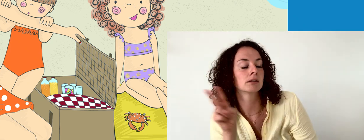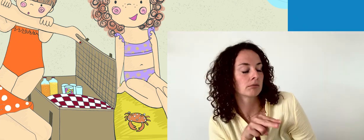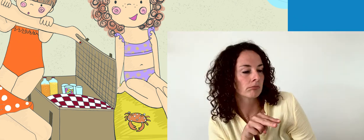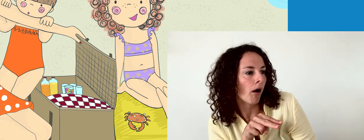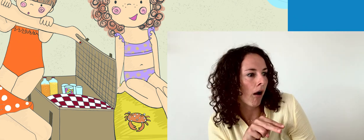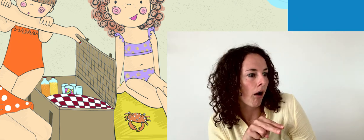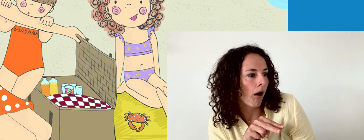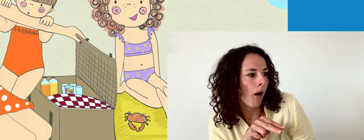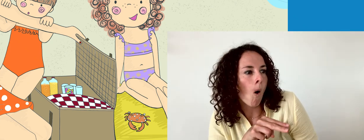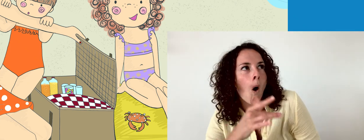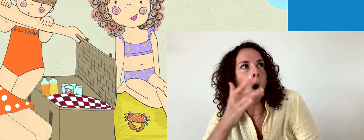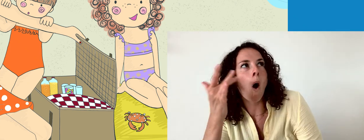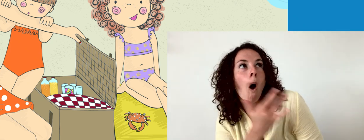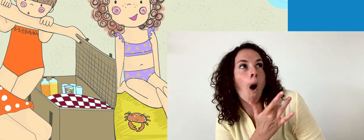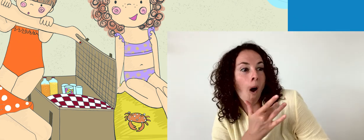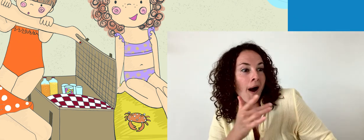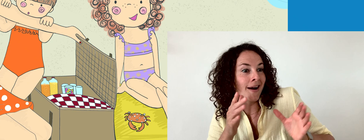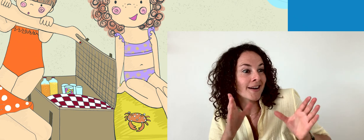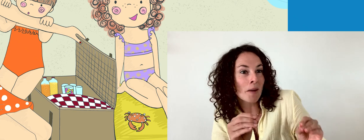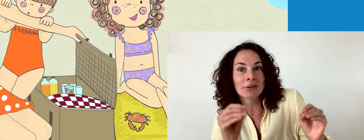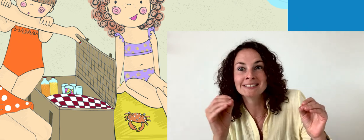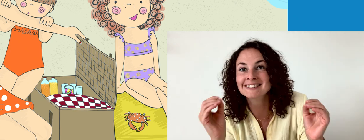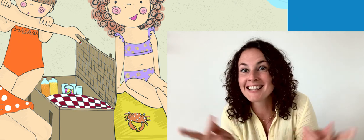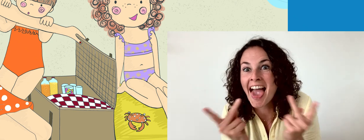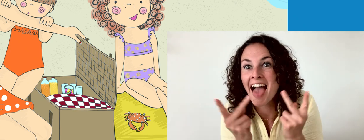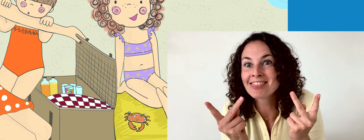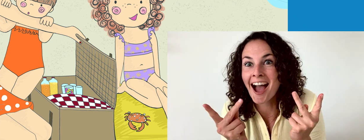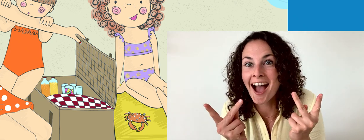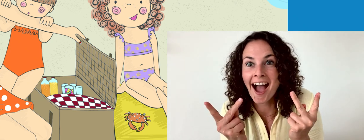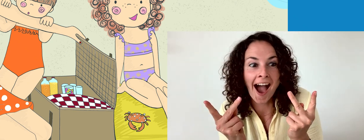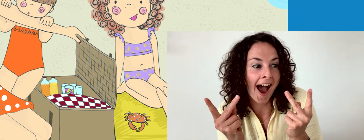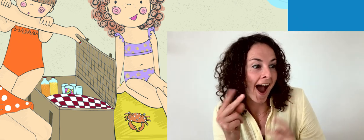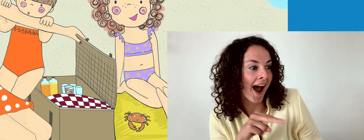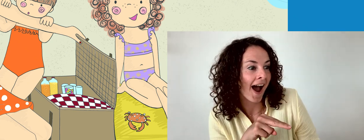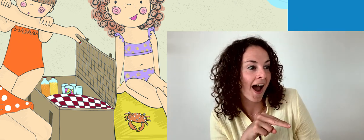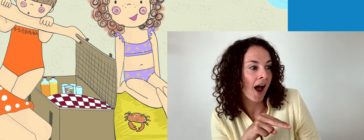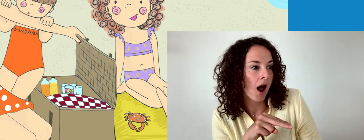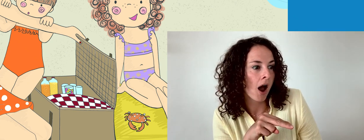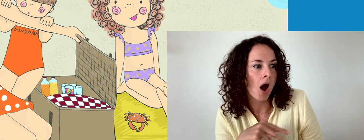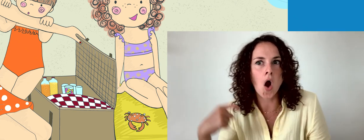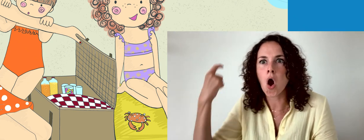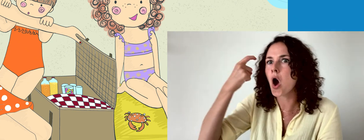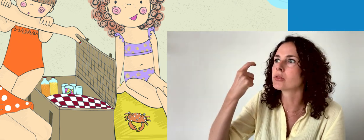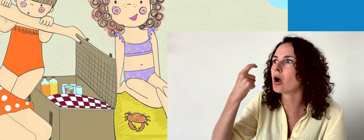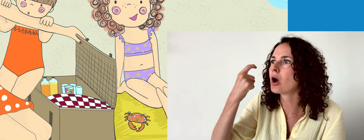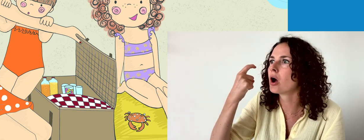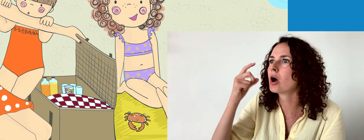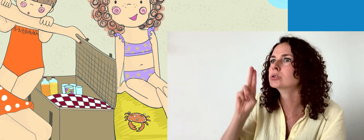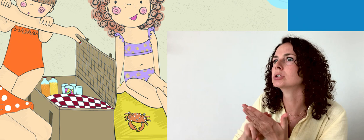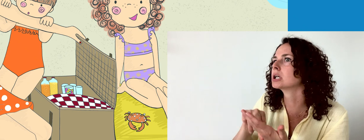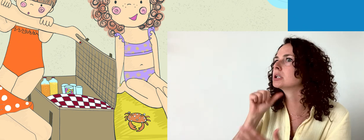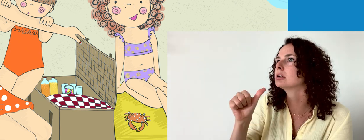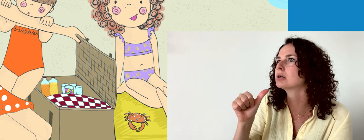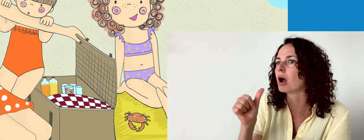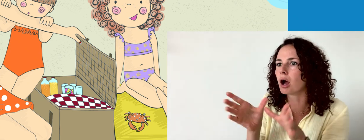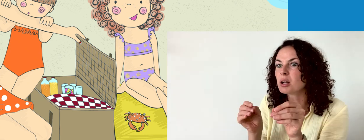Muziek Oh lekker Krabsalade Gilt Mare Toch niet